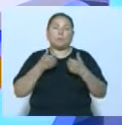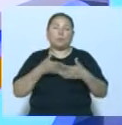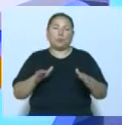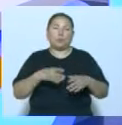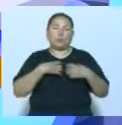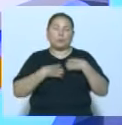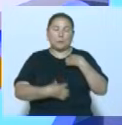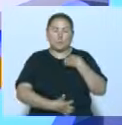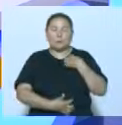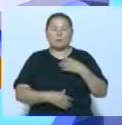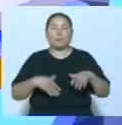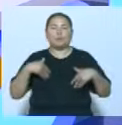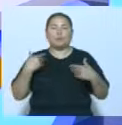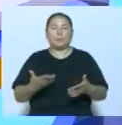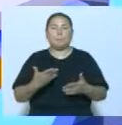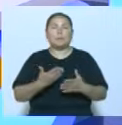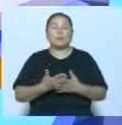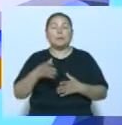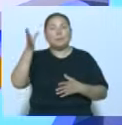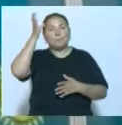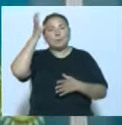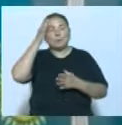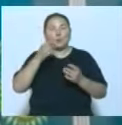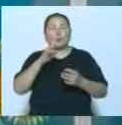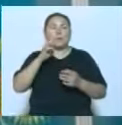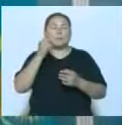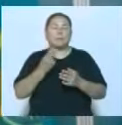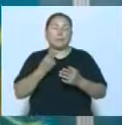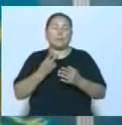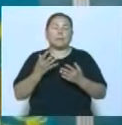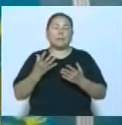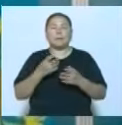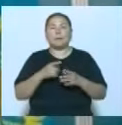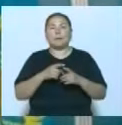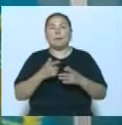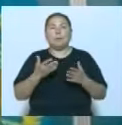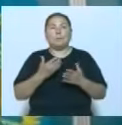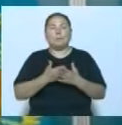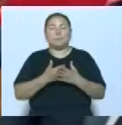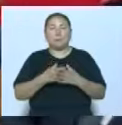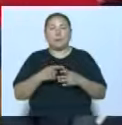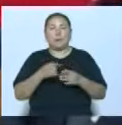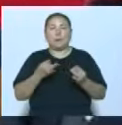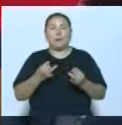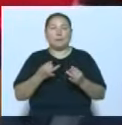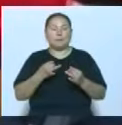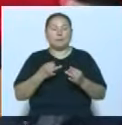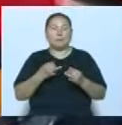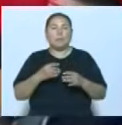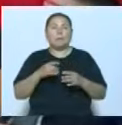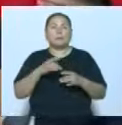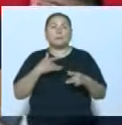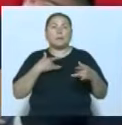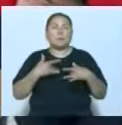әкімі құттықтады. Ол өз сөзінде білімді ұлттың қалыптасуы мектеп табалдырығынан басталатыны анық екенін атап өтті.